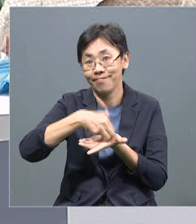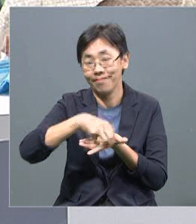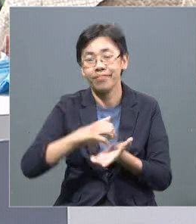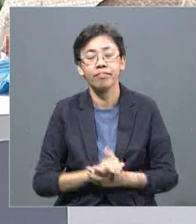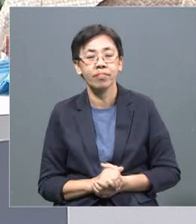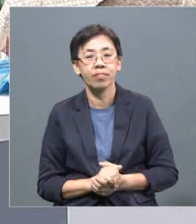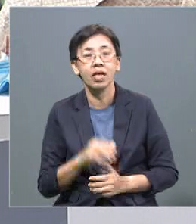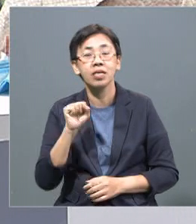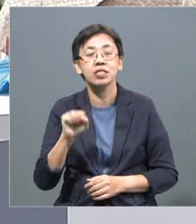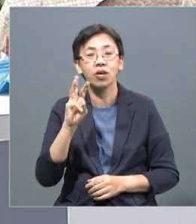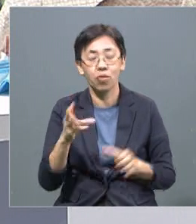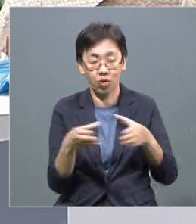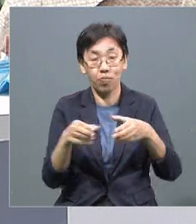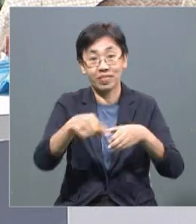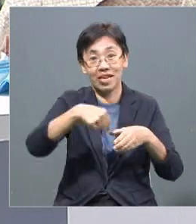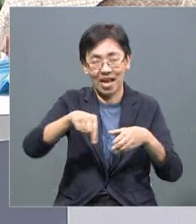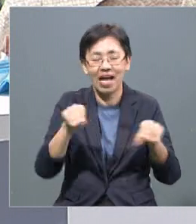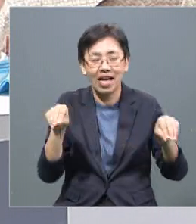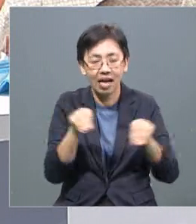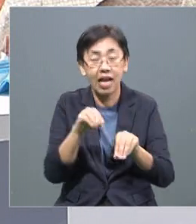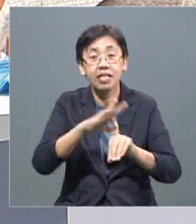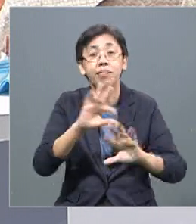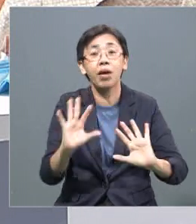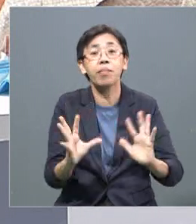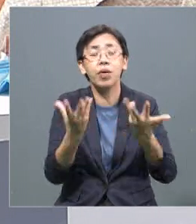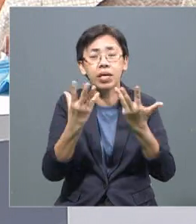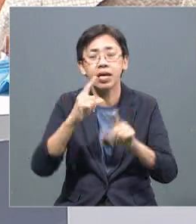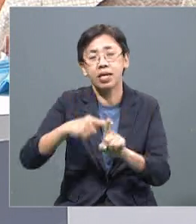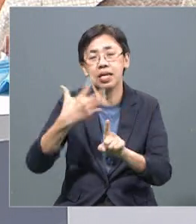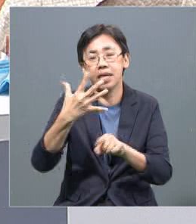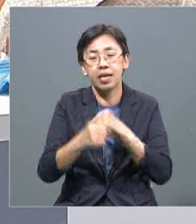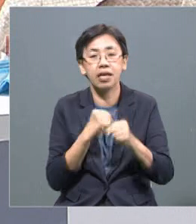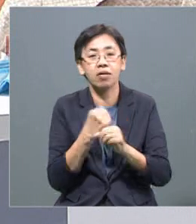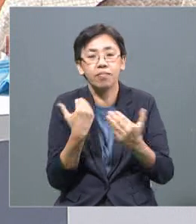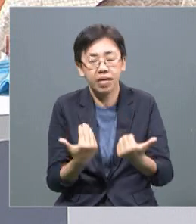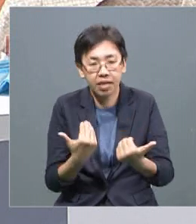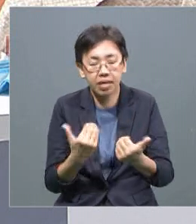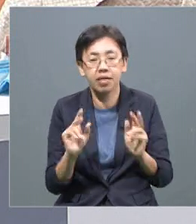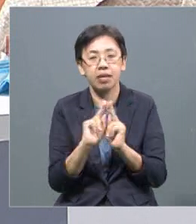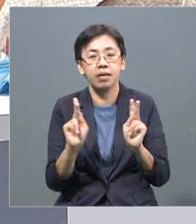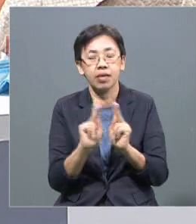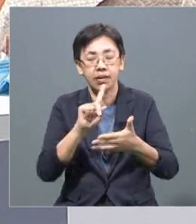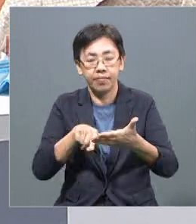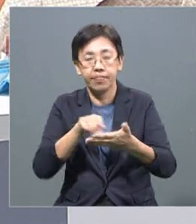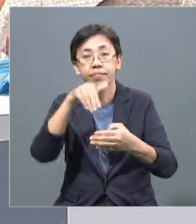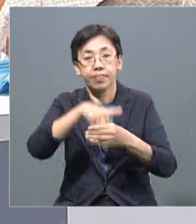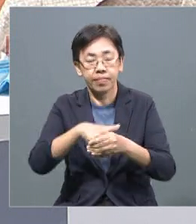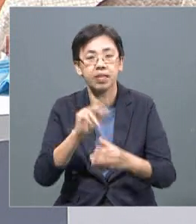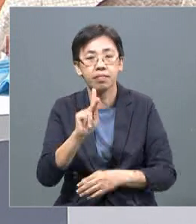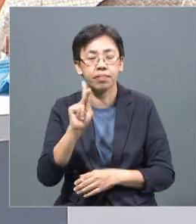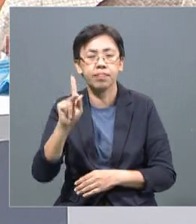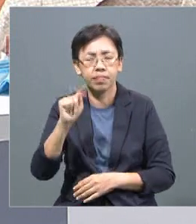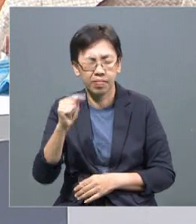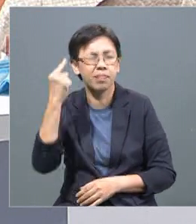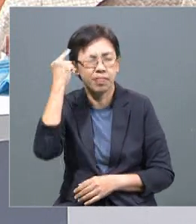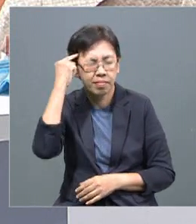ส่วนเรื่องของสว.ชุดปัจจุบันที่กำลังจะหมดวาระลงในช่วงเดือนพฤษภาคมนี้นะคะทางคณะกรรมการการเลือกตั้งหรือว่ากกต.ก็คาดว่